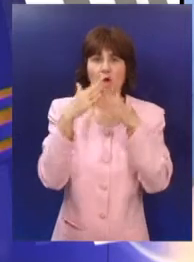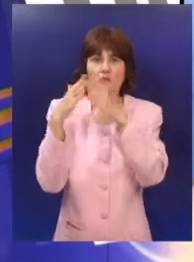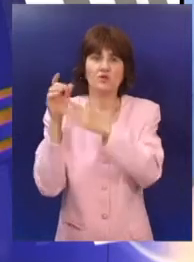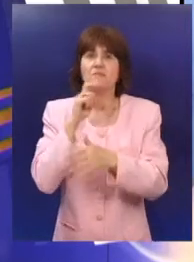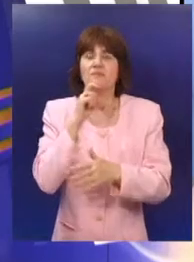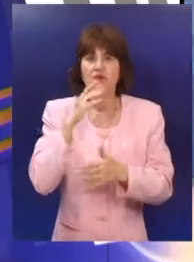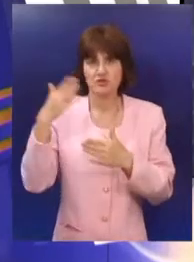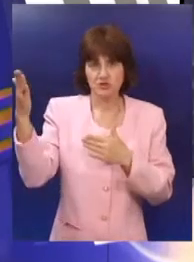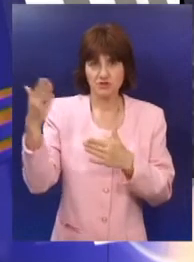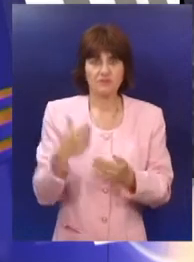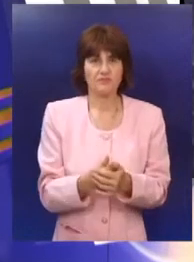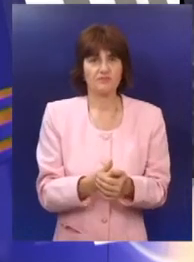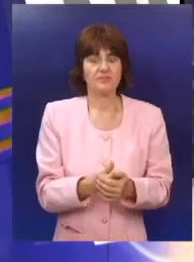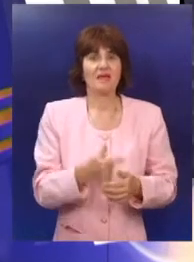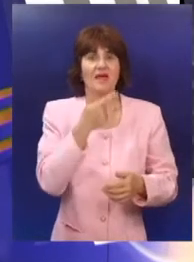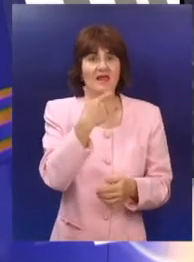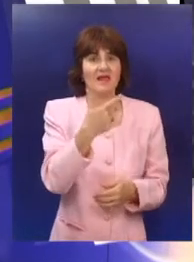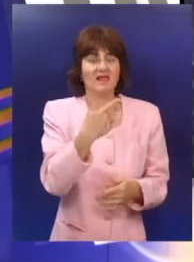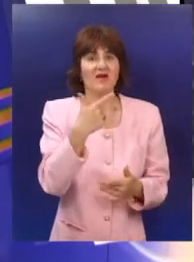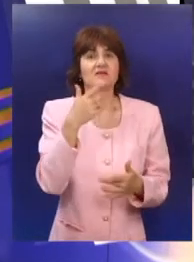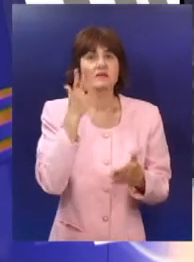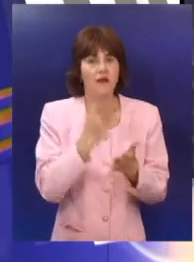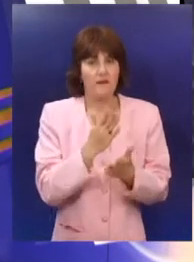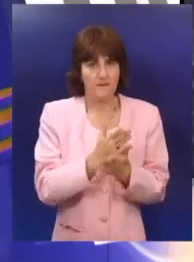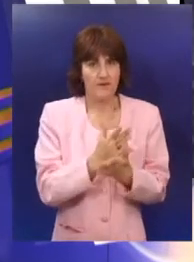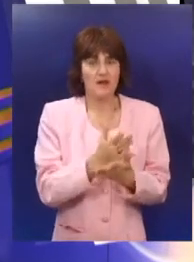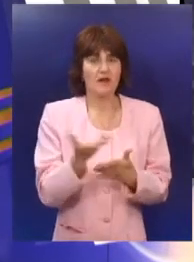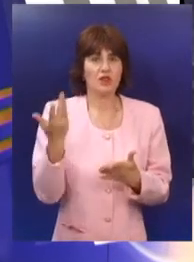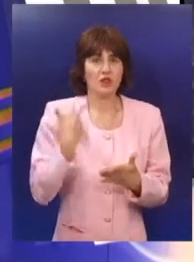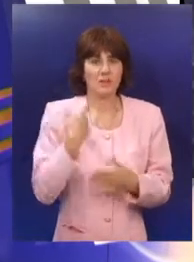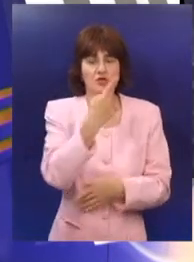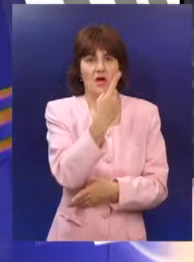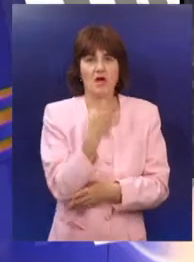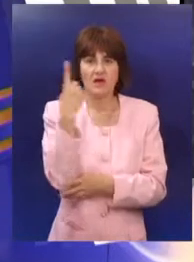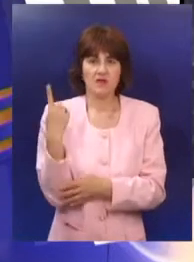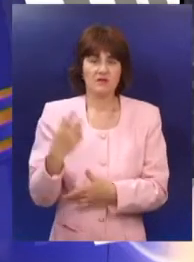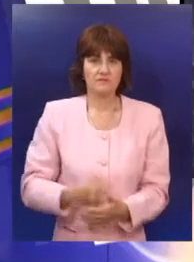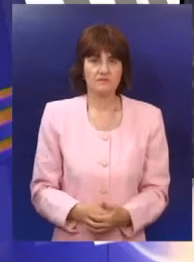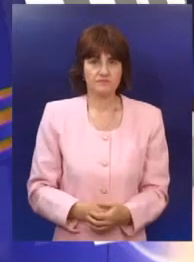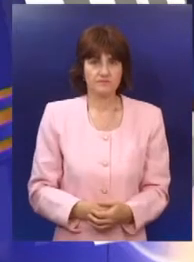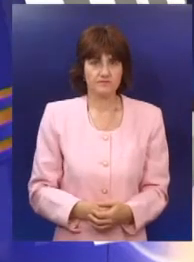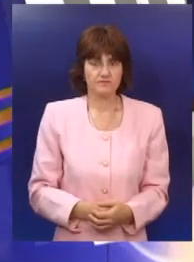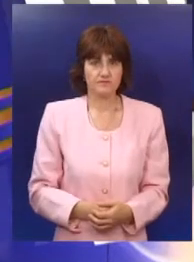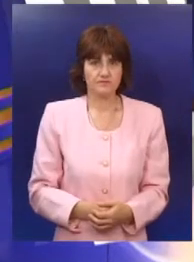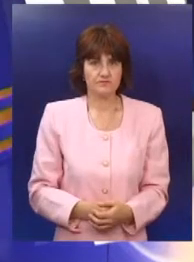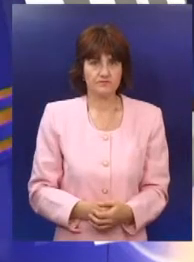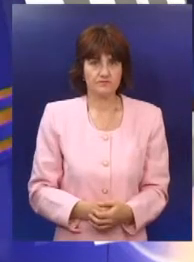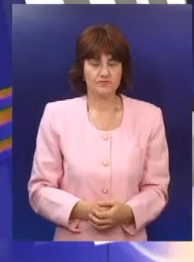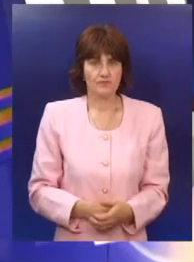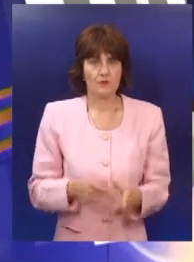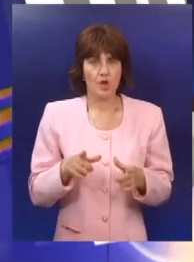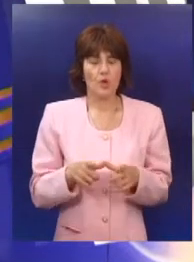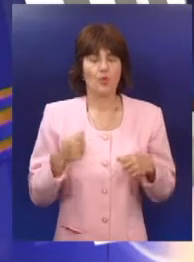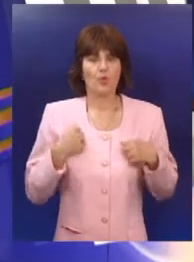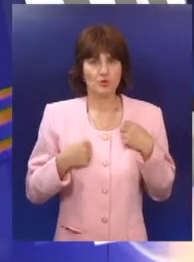od 24 protivgradne stanice, 20 je funkcionalno i snabdeveno raketama. U Subotici